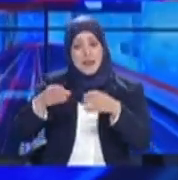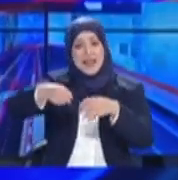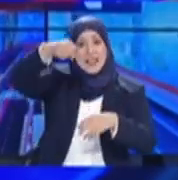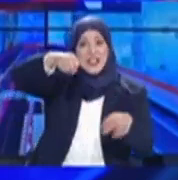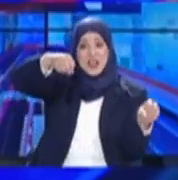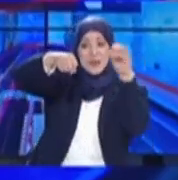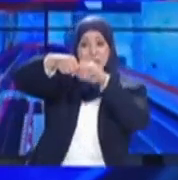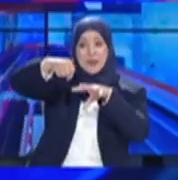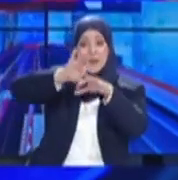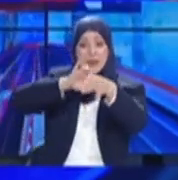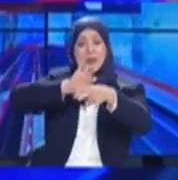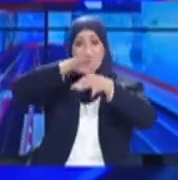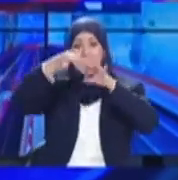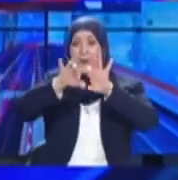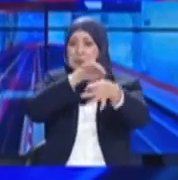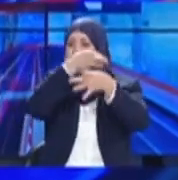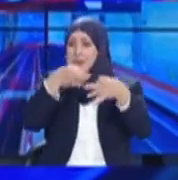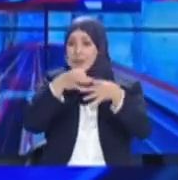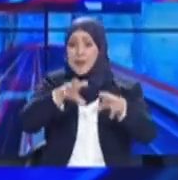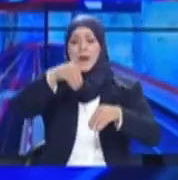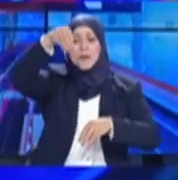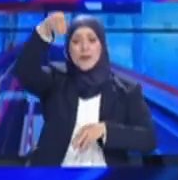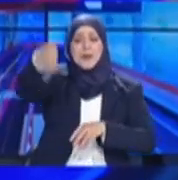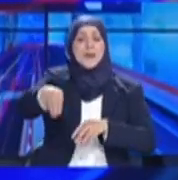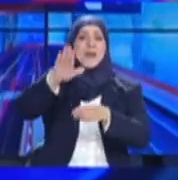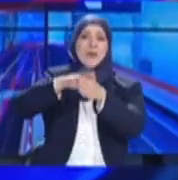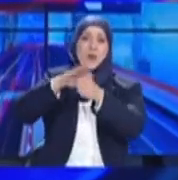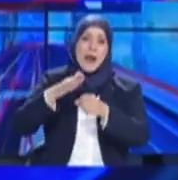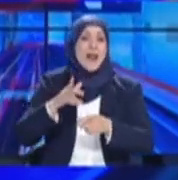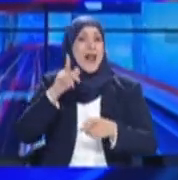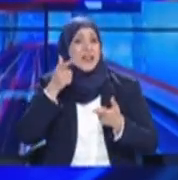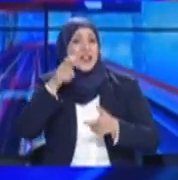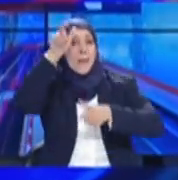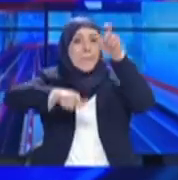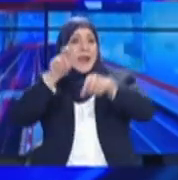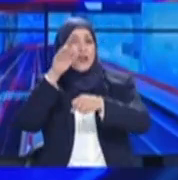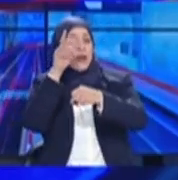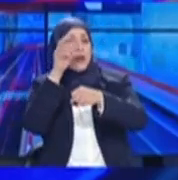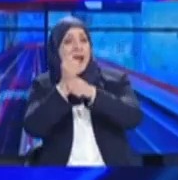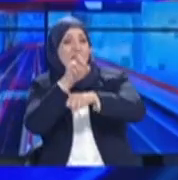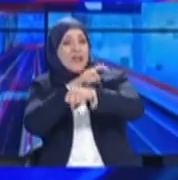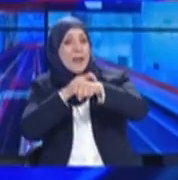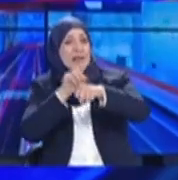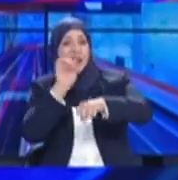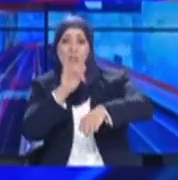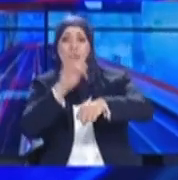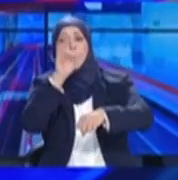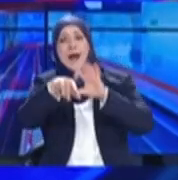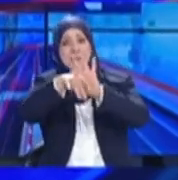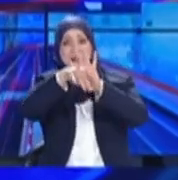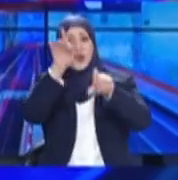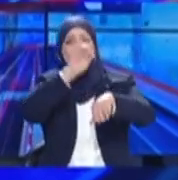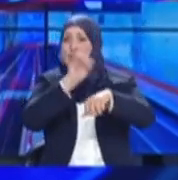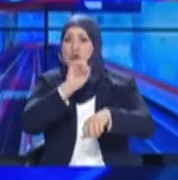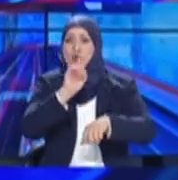مسكر بطريقه محكمه بال بايدي عامل النظافه معها اننا وفرنا